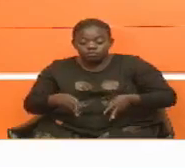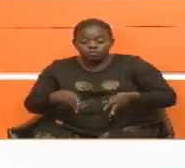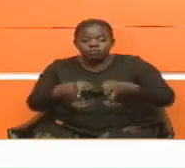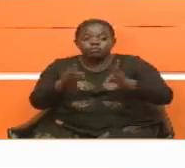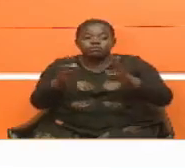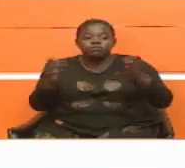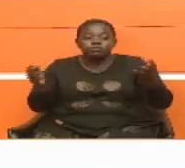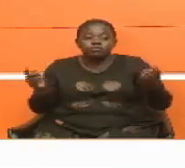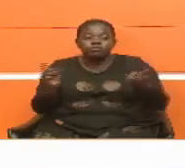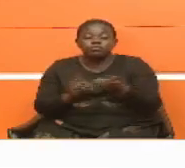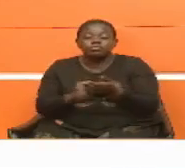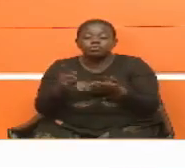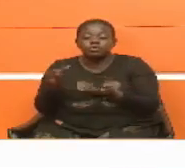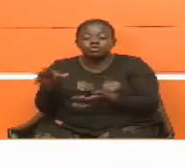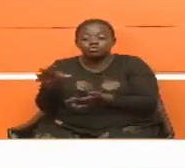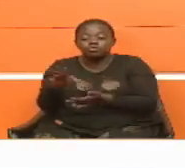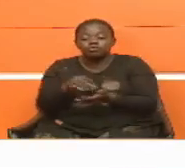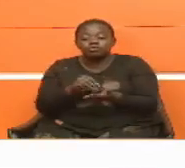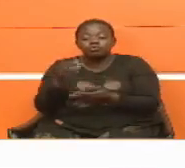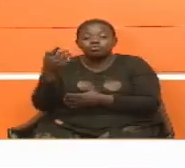okugenda okunywa amazzi kati ente we